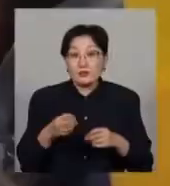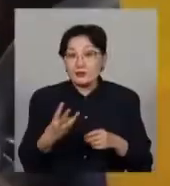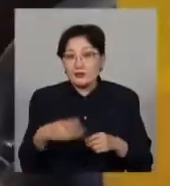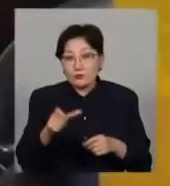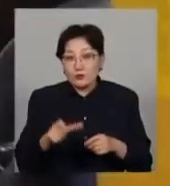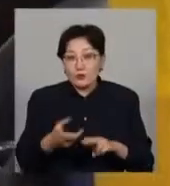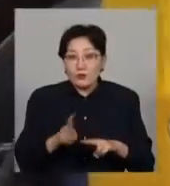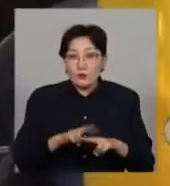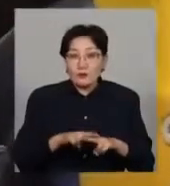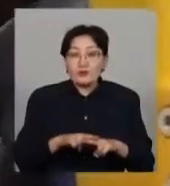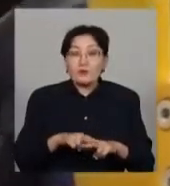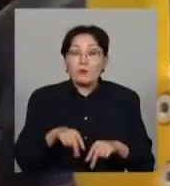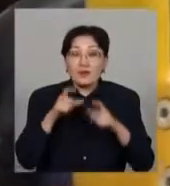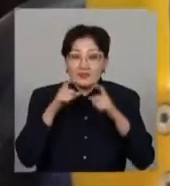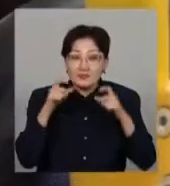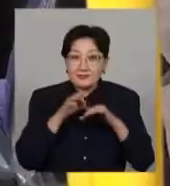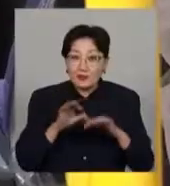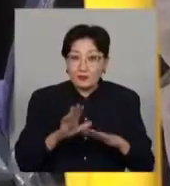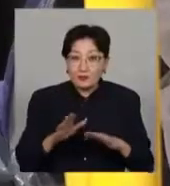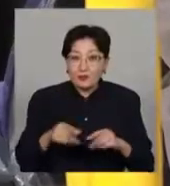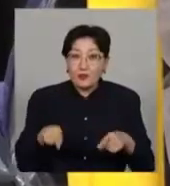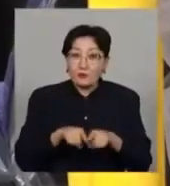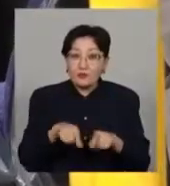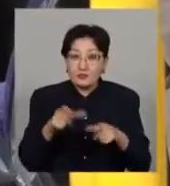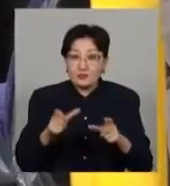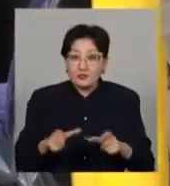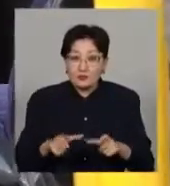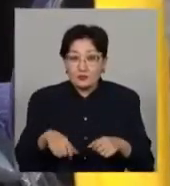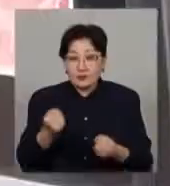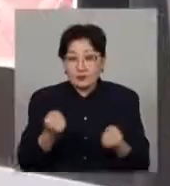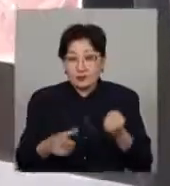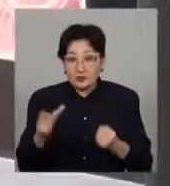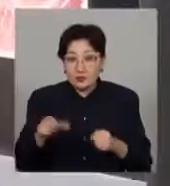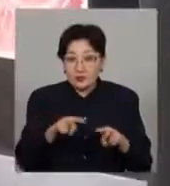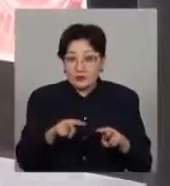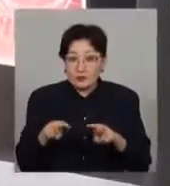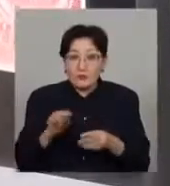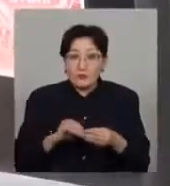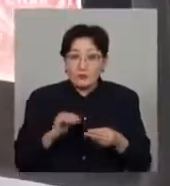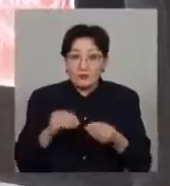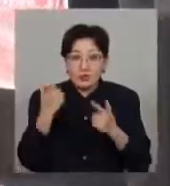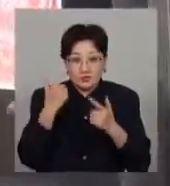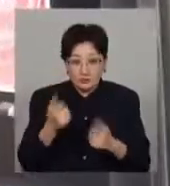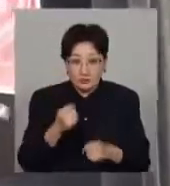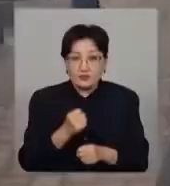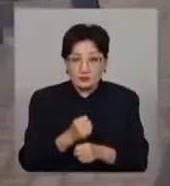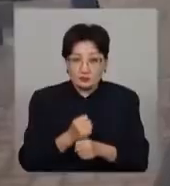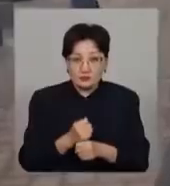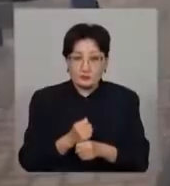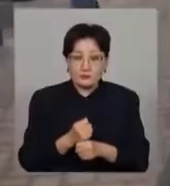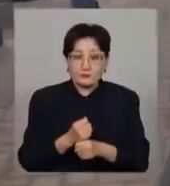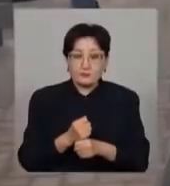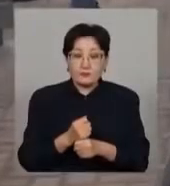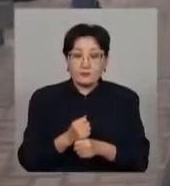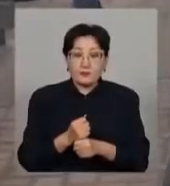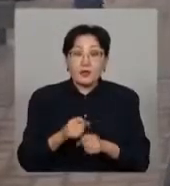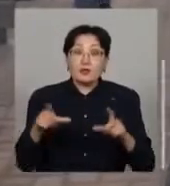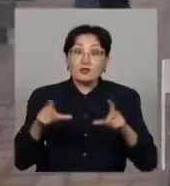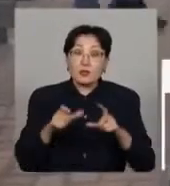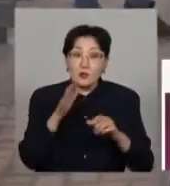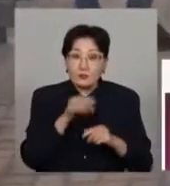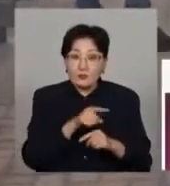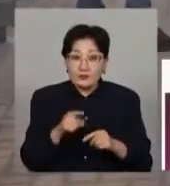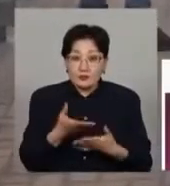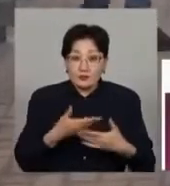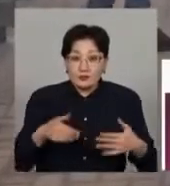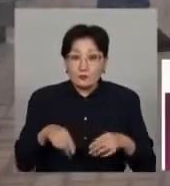азаматтар болса да тақпайды. Жауапсыз жүретін мұндай адамдарға жүргізушілер мен бақылаушылар үнемі ескертіп отырамыз дейді. Карантин уақытында